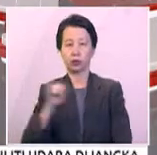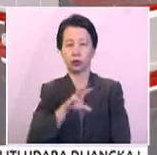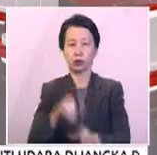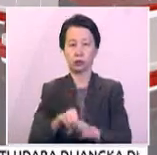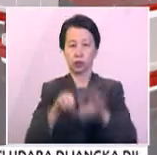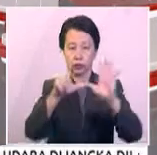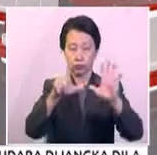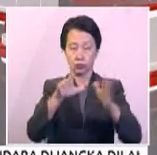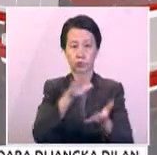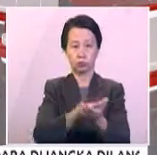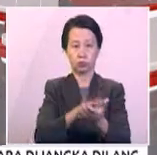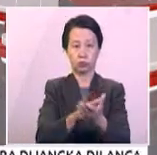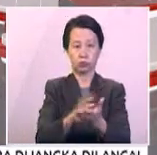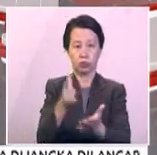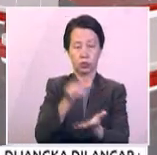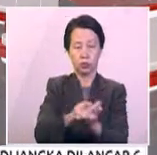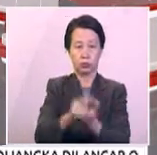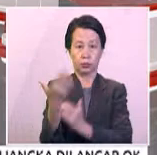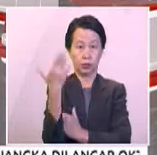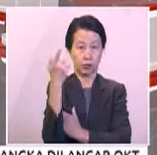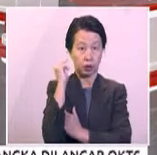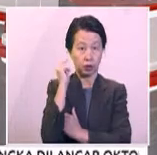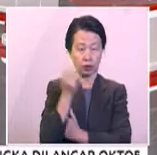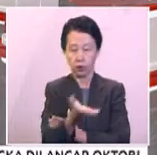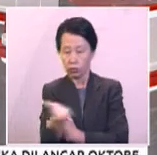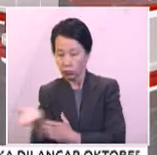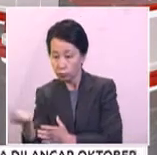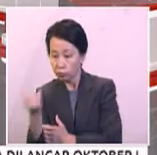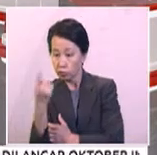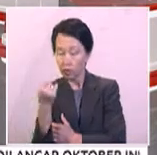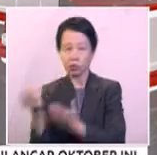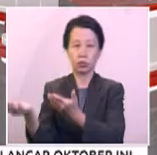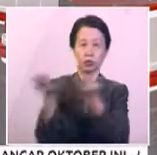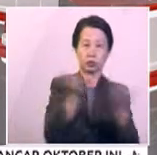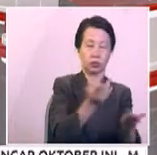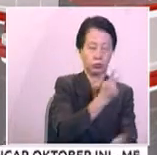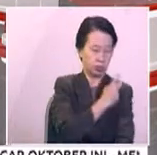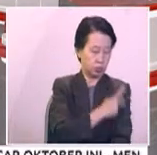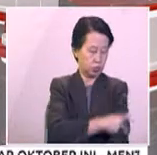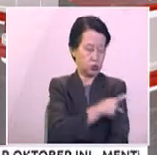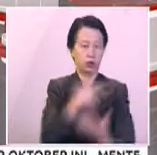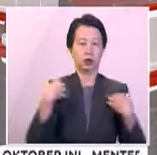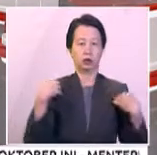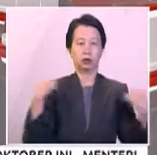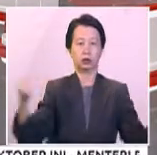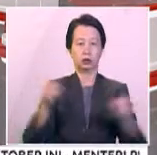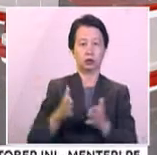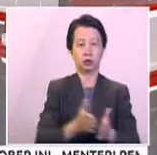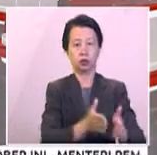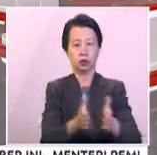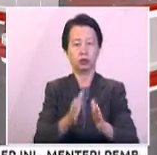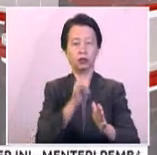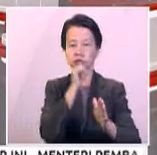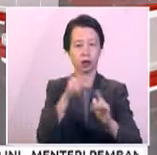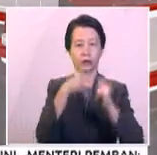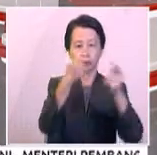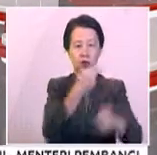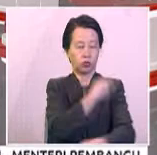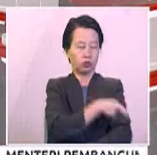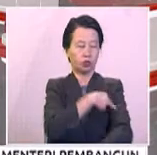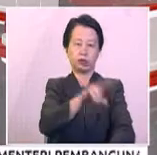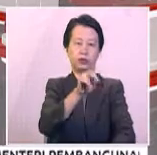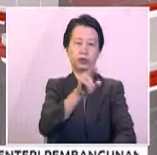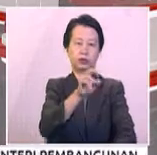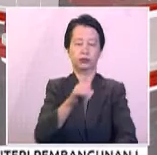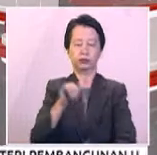7 sekolah dilaporkan pagi tadi, kesemua mangsa hanya dirujuk ke klinik kesihatan Pasir Gudang tanpa dirujuk ke hospital. Perkara